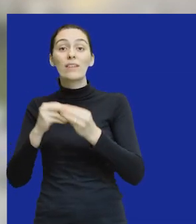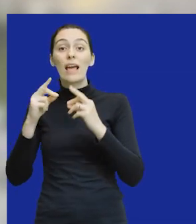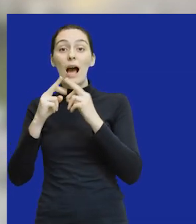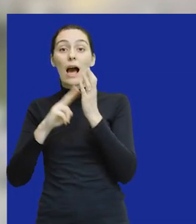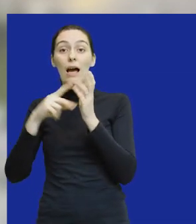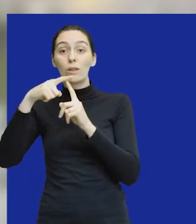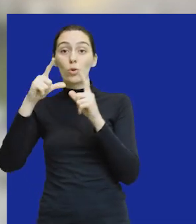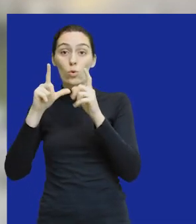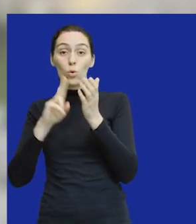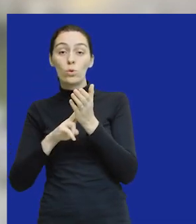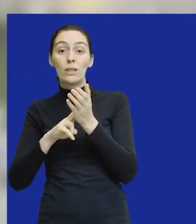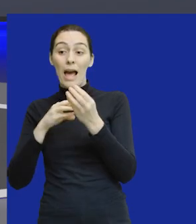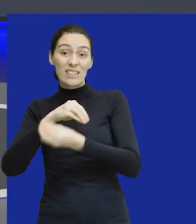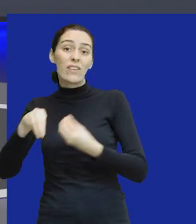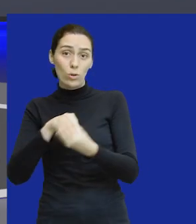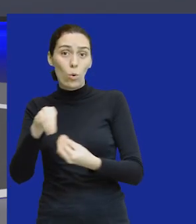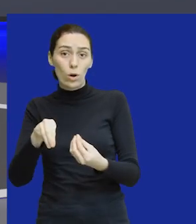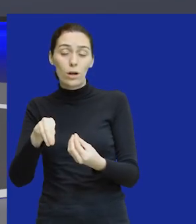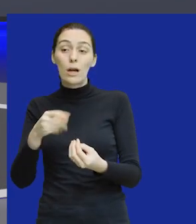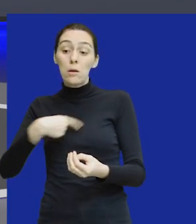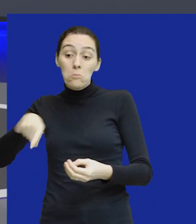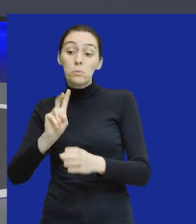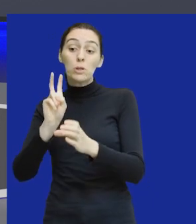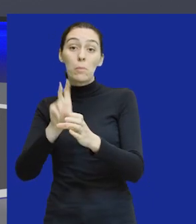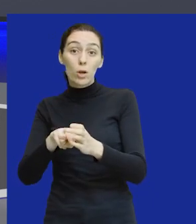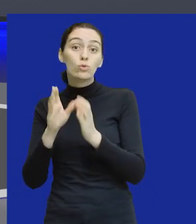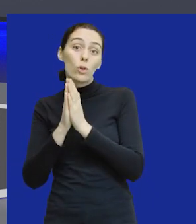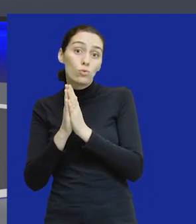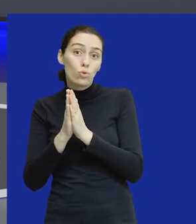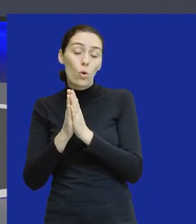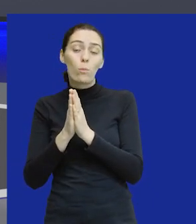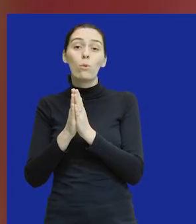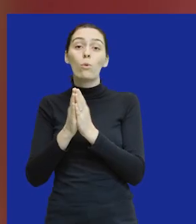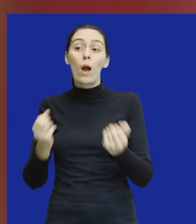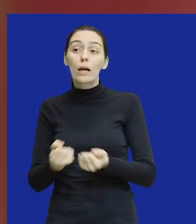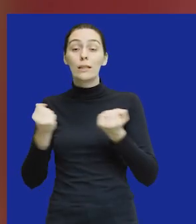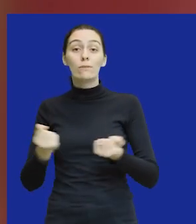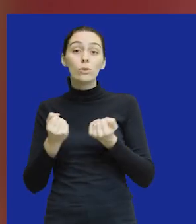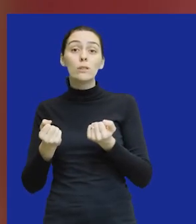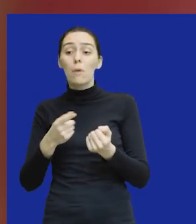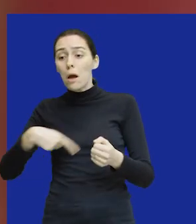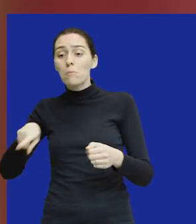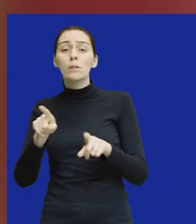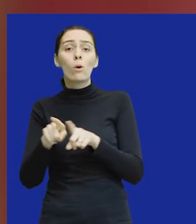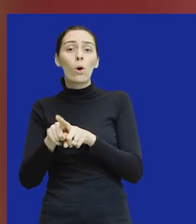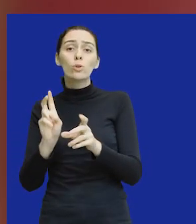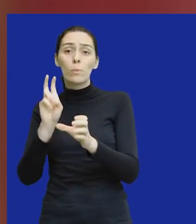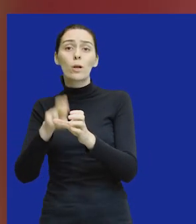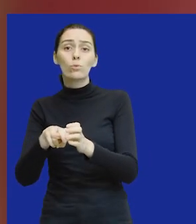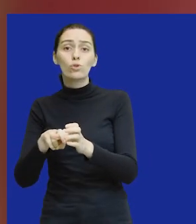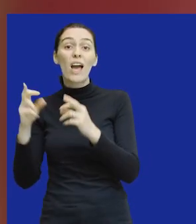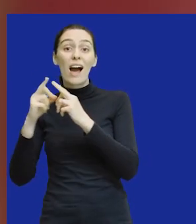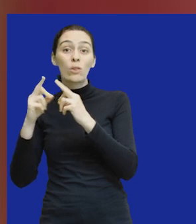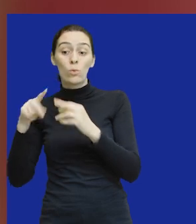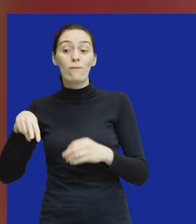Antuna, Padovanskoj na Svetom Duhu i naravno, priključili smo se svim župskim aktivnostima, pa tako i Antunovskom hodu,